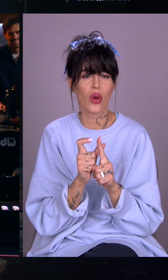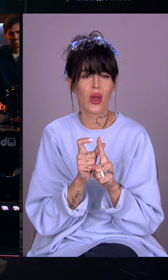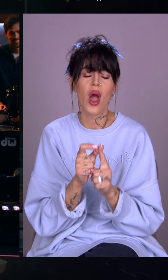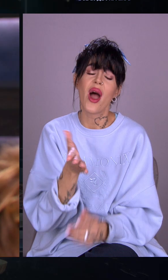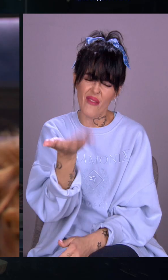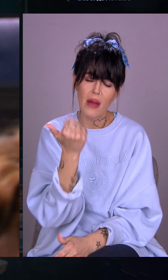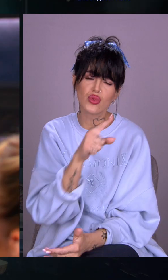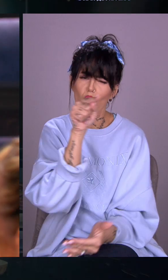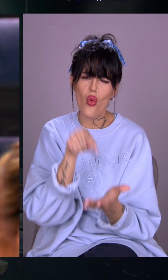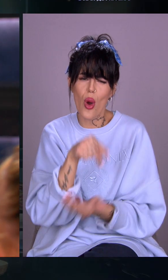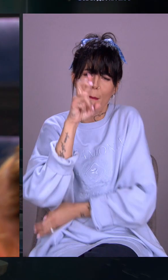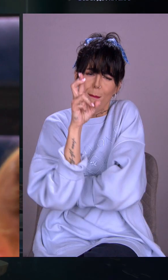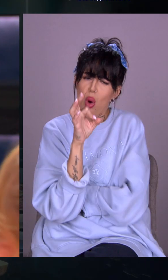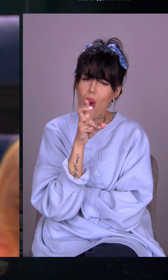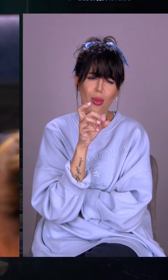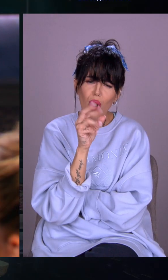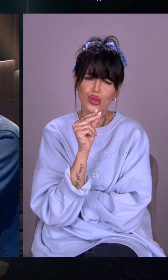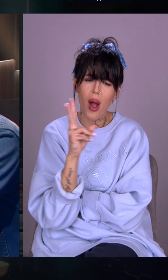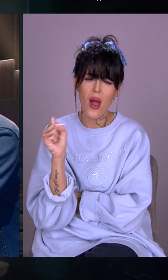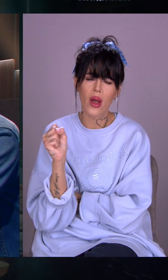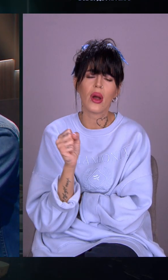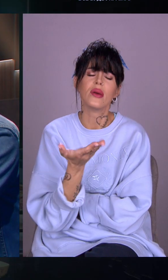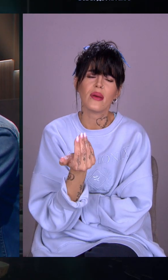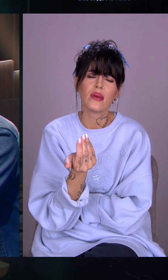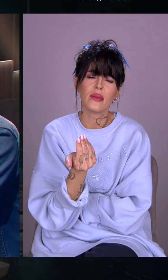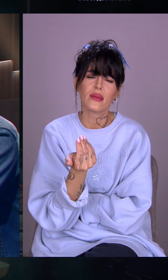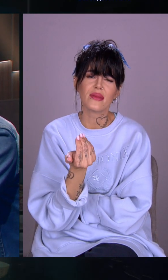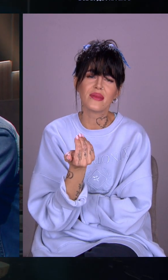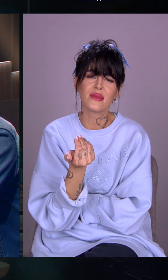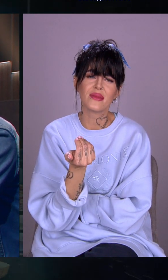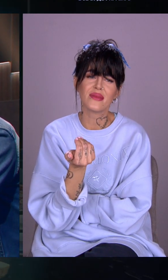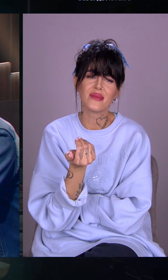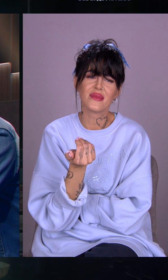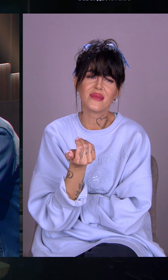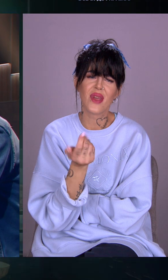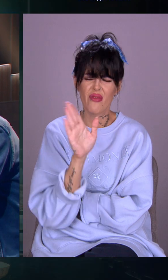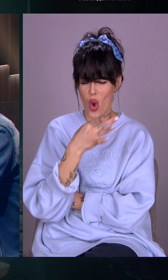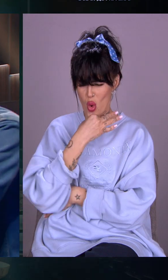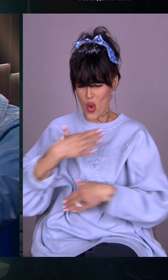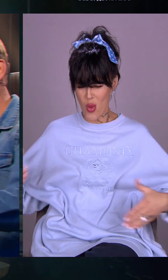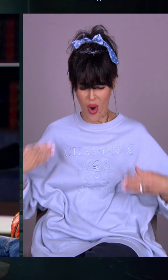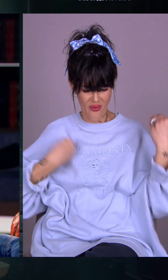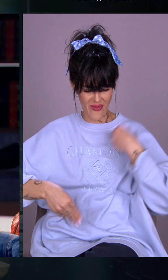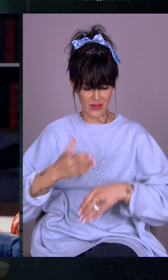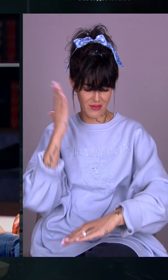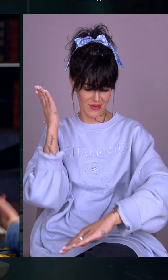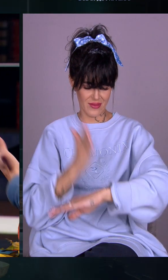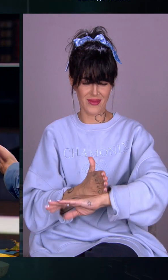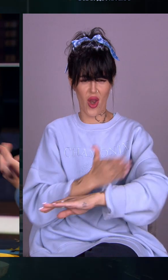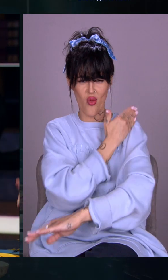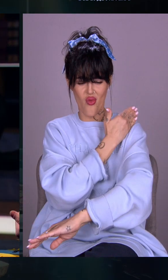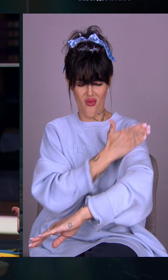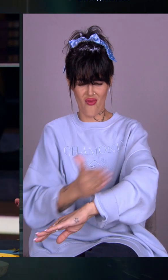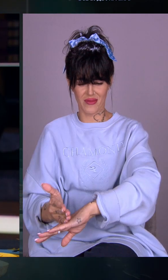бобочка? Бобочка? Бобочка, а що це таке? Це люба шняга з длинним рукавом. Я в бобочці. Да,